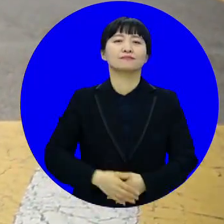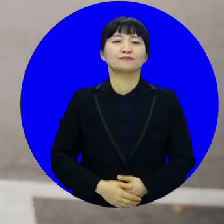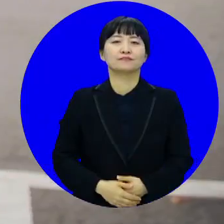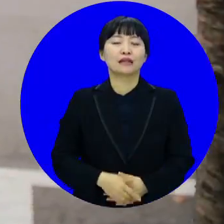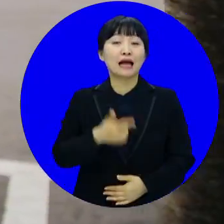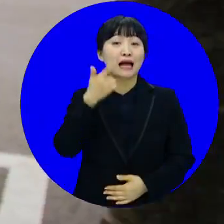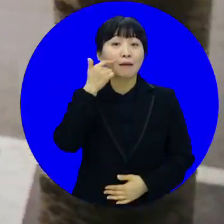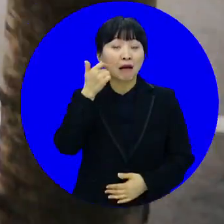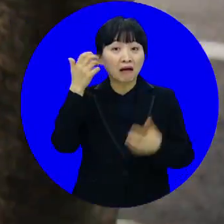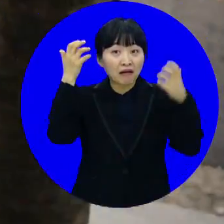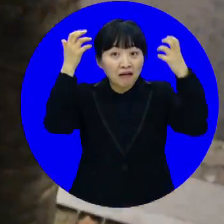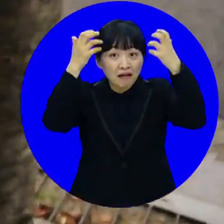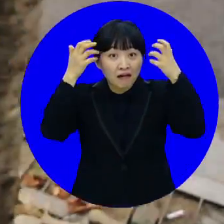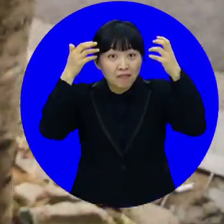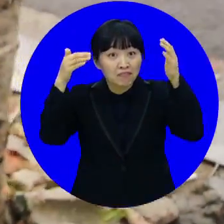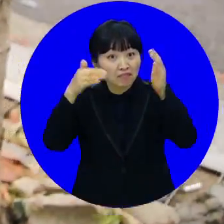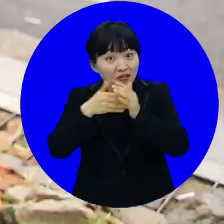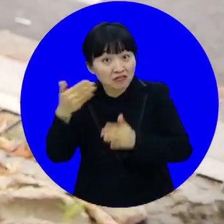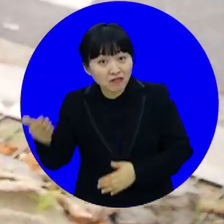아빠가 머리 언제 감겨줬어?